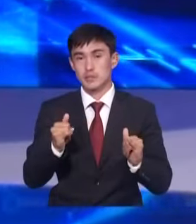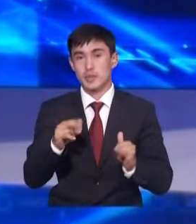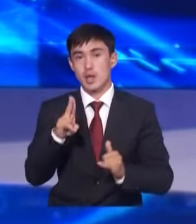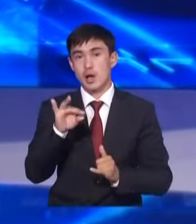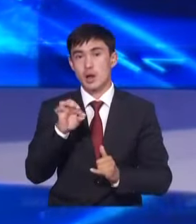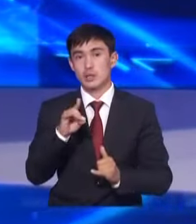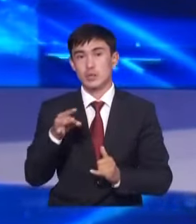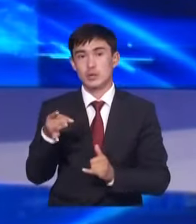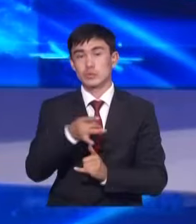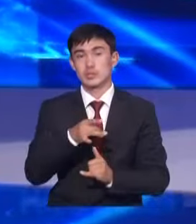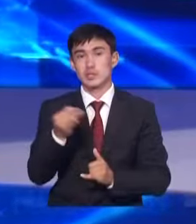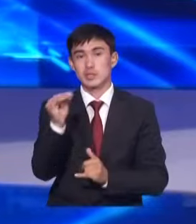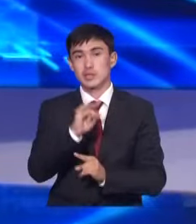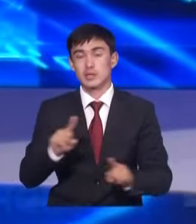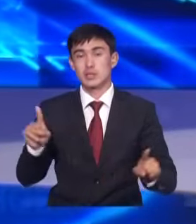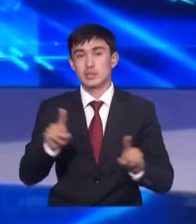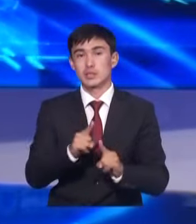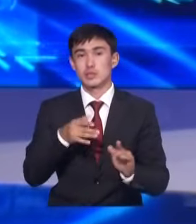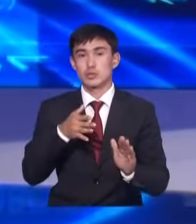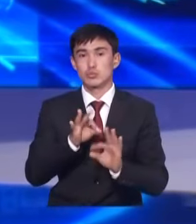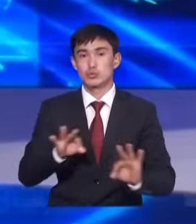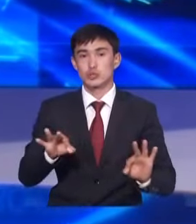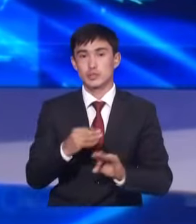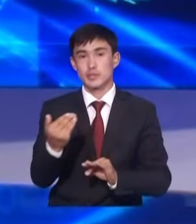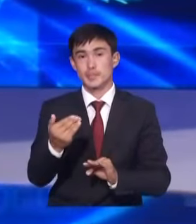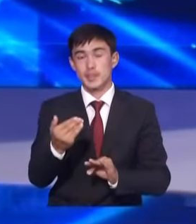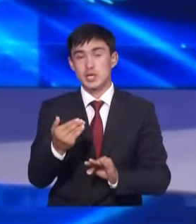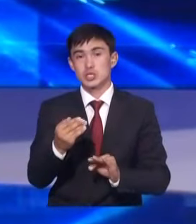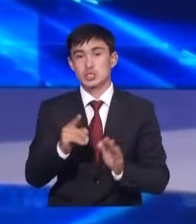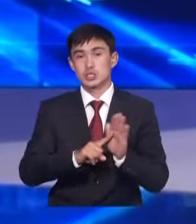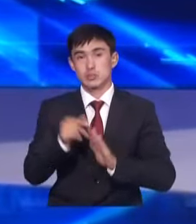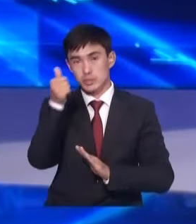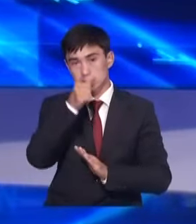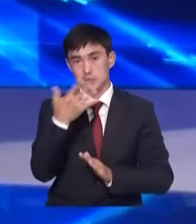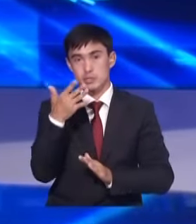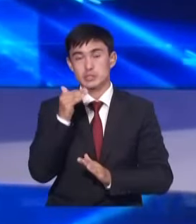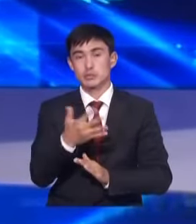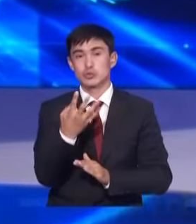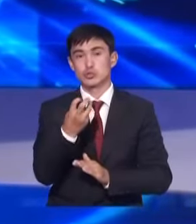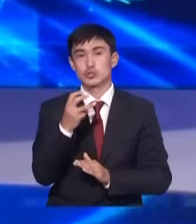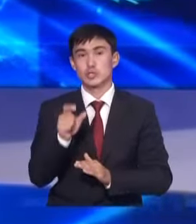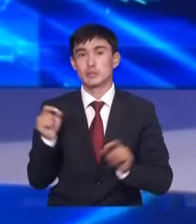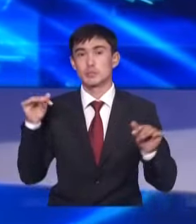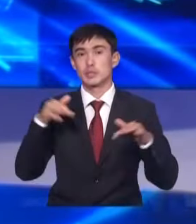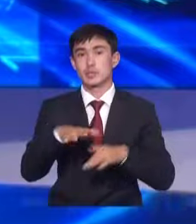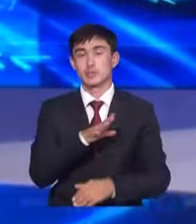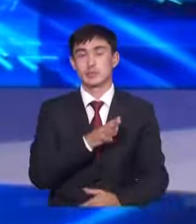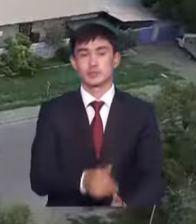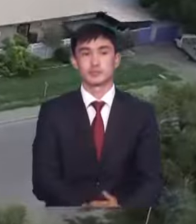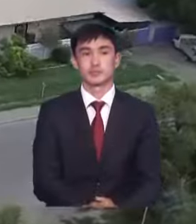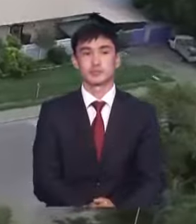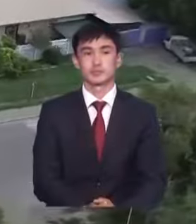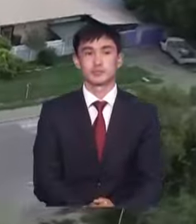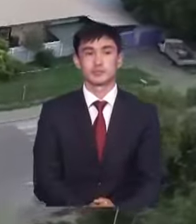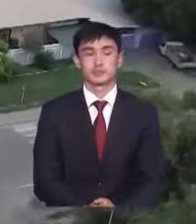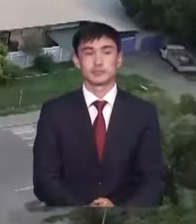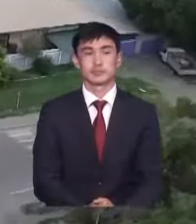Айғақ, Қаратал аудандық тарихи өлкетану музейіне ғана жыл басынан 5300 адам бас сұғыпты.